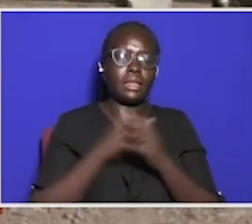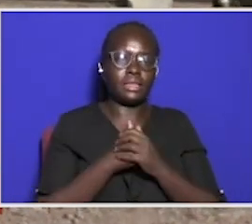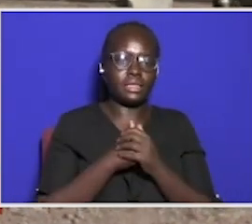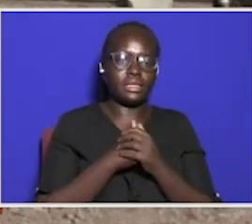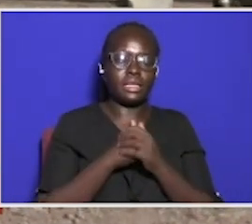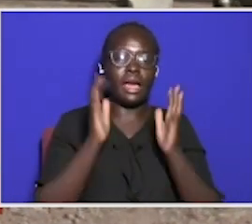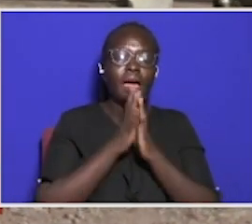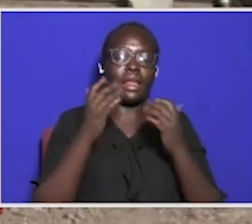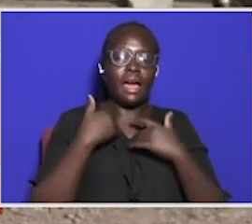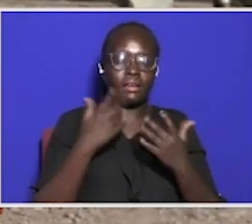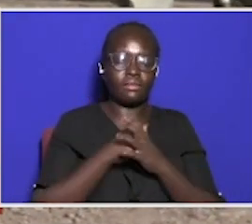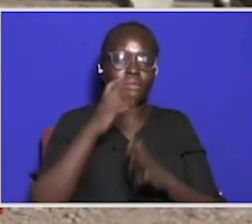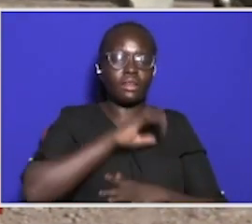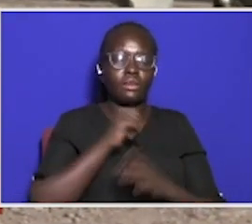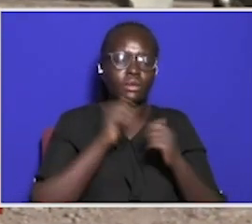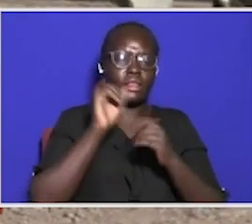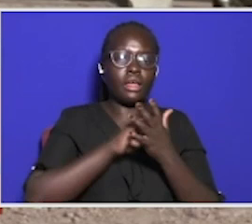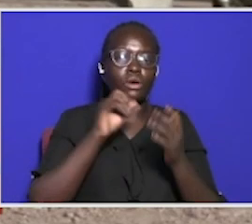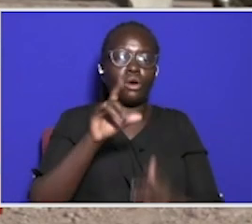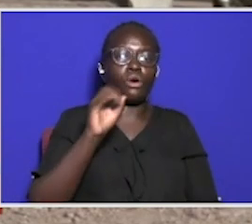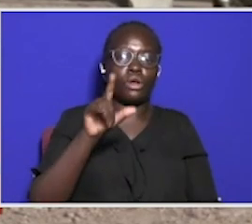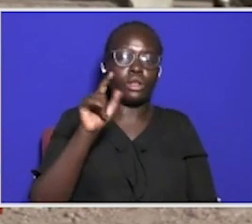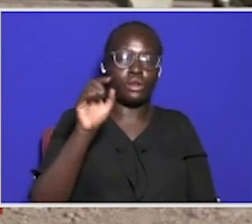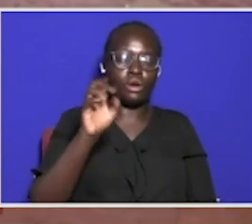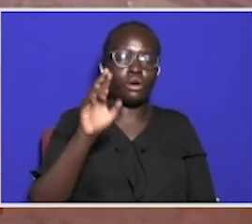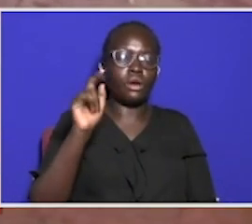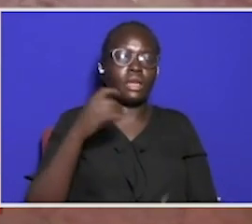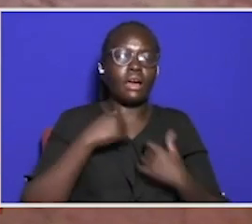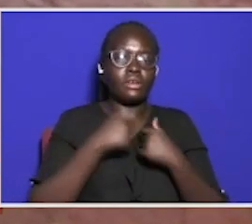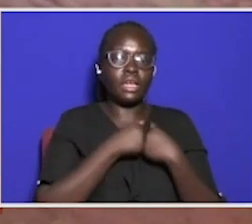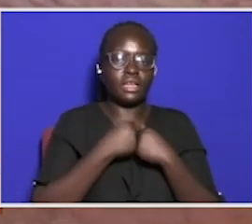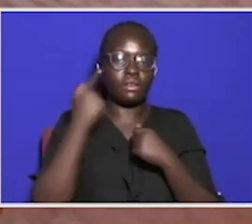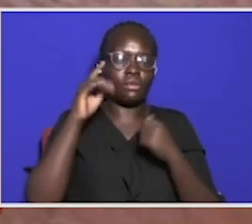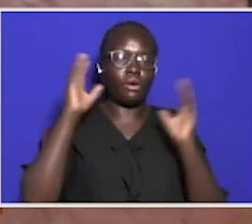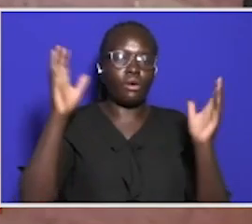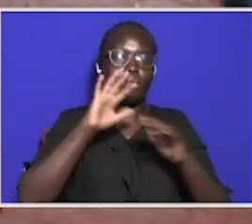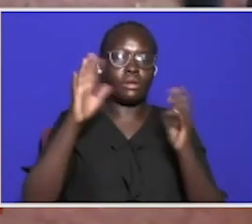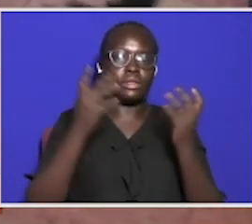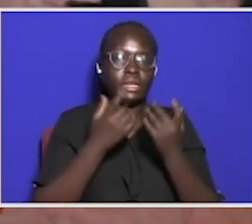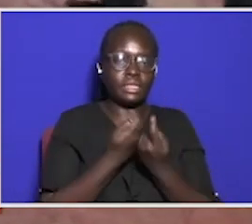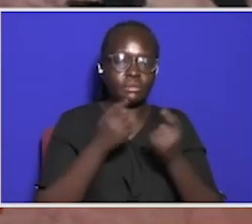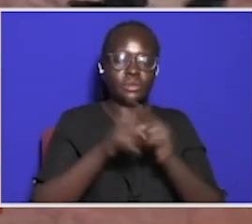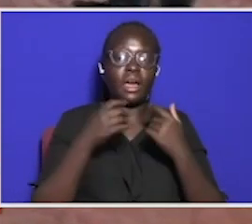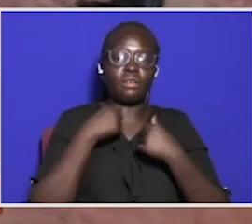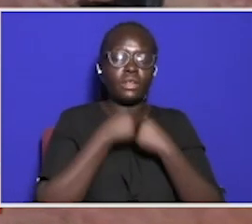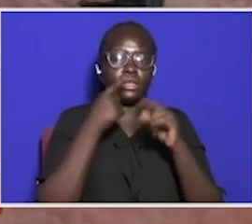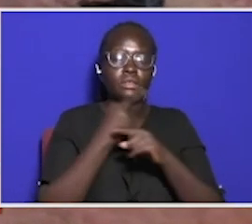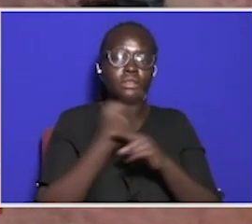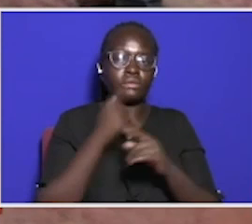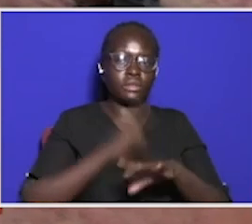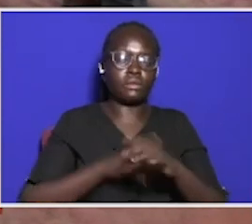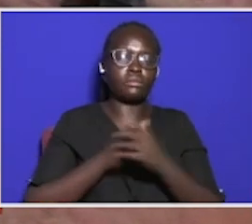na nafuu kwa mifugo na wakazi wa Oltorot imekuwa changamoto kwa kundi hilo nzima, kwani wamekumbana na changamoto mbalimbali